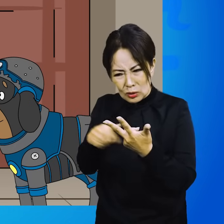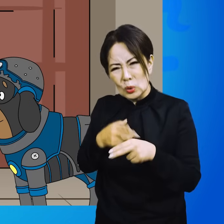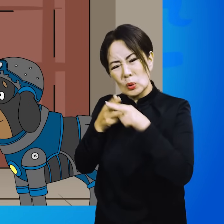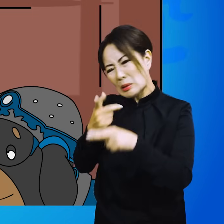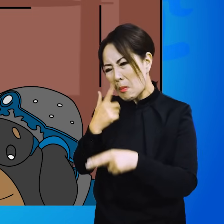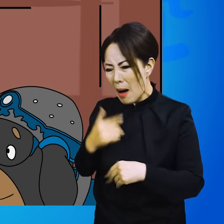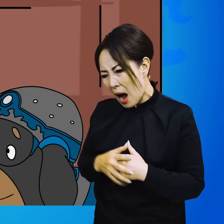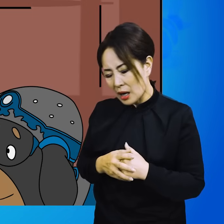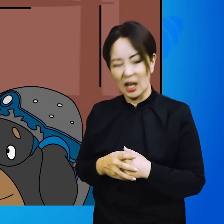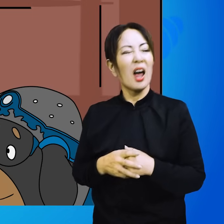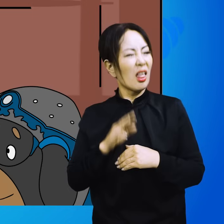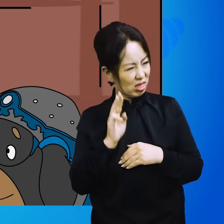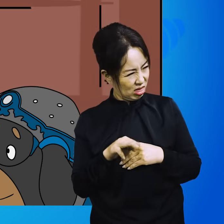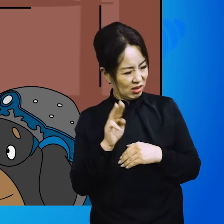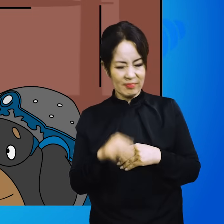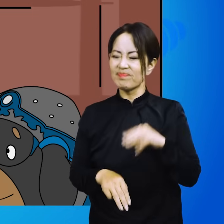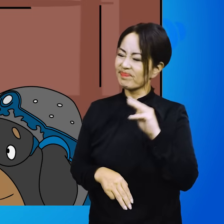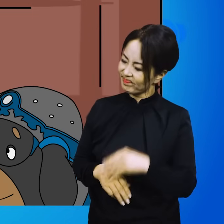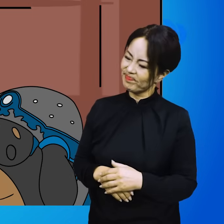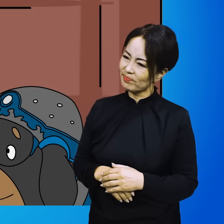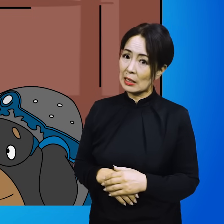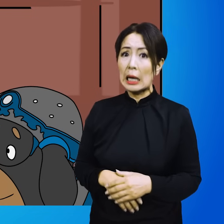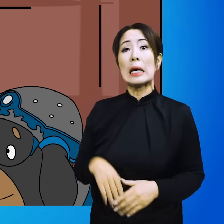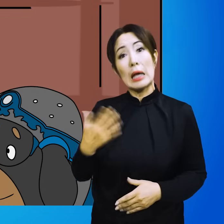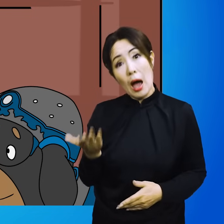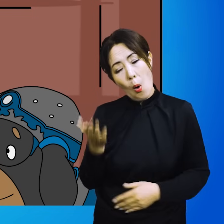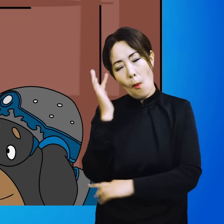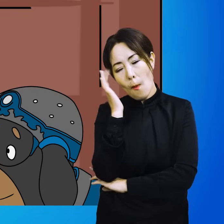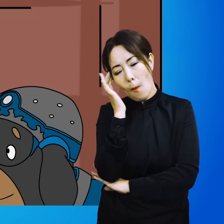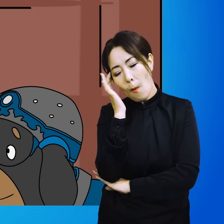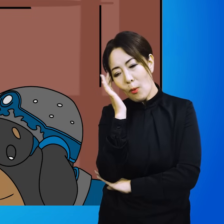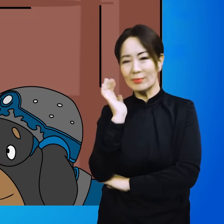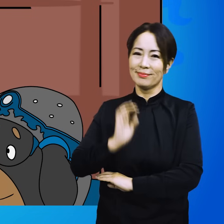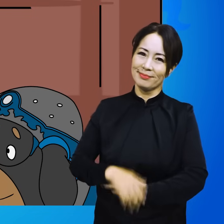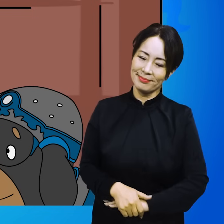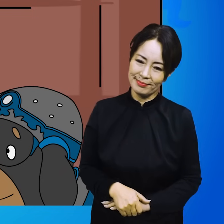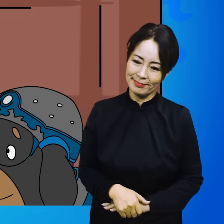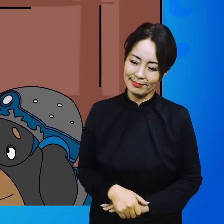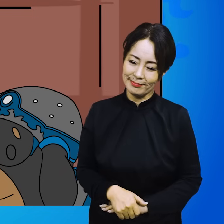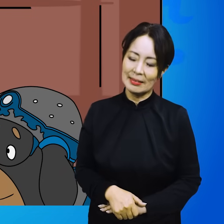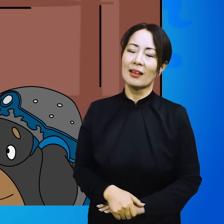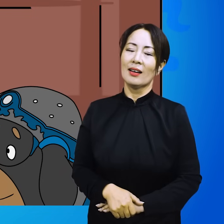ээ? Харин тийм ээ. Яадаг юм блэ эз?